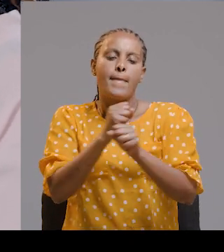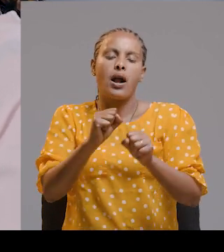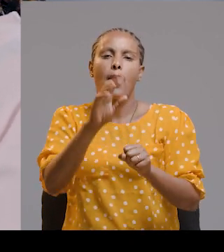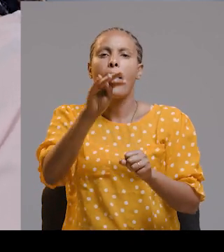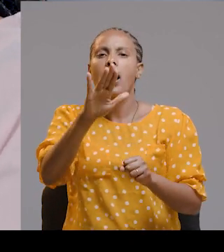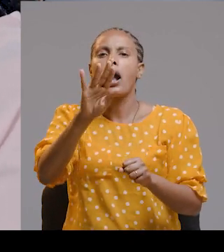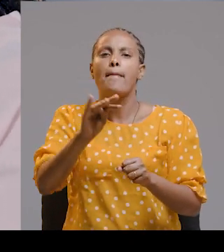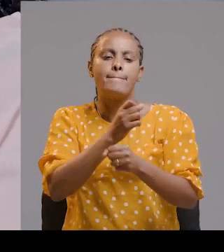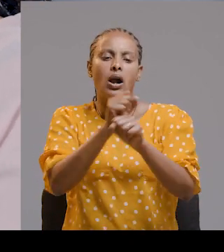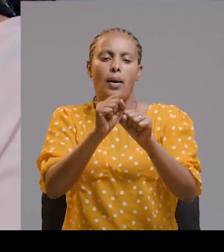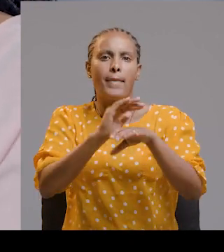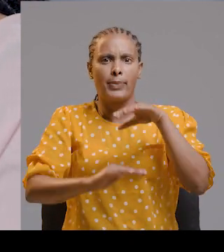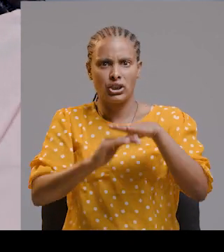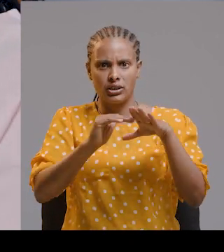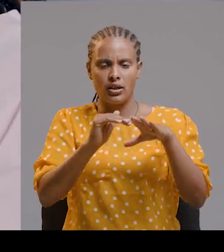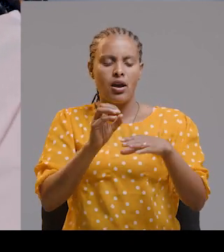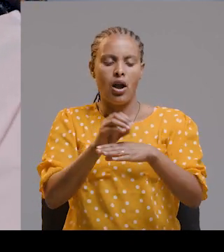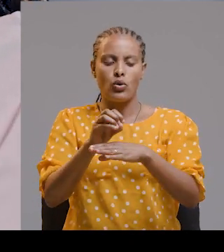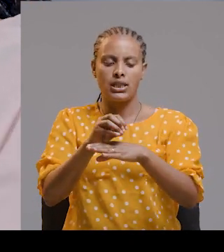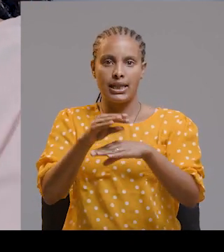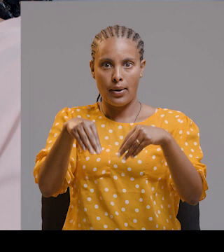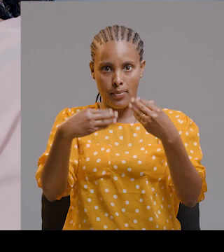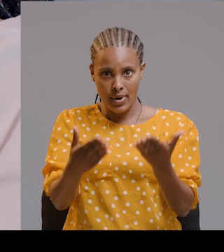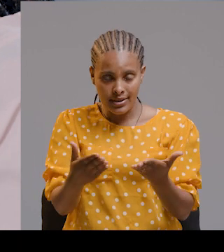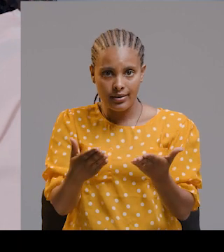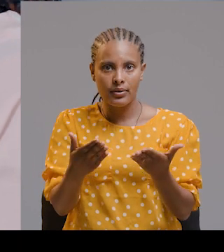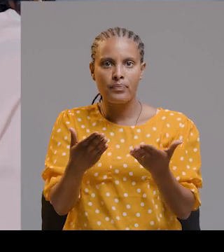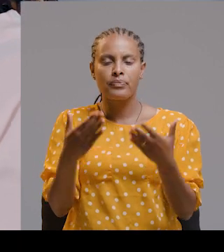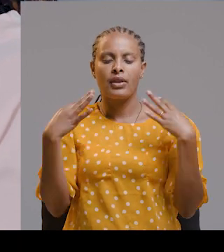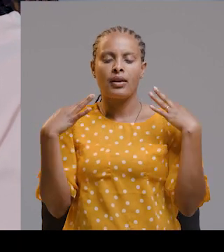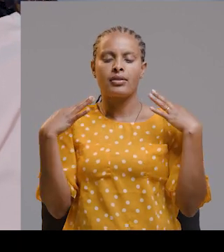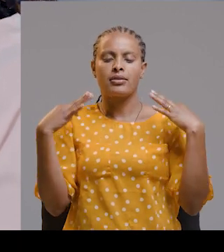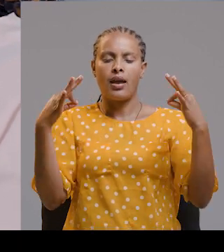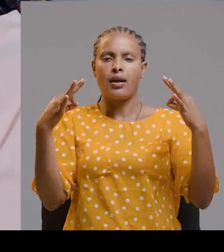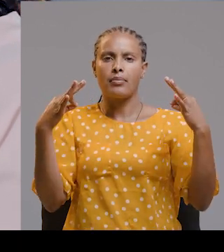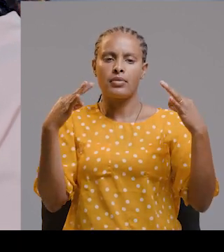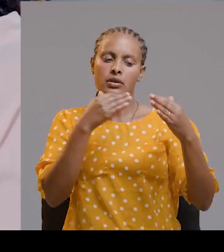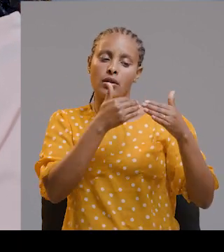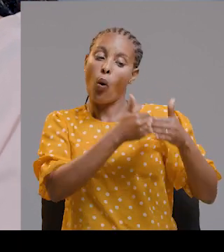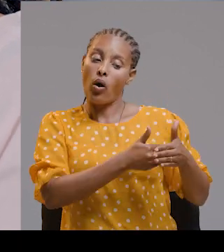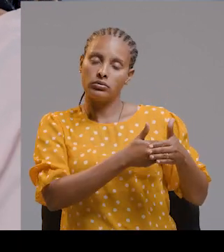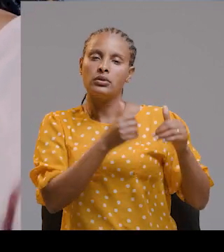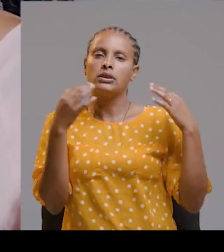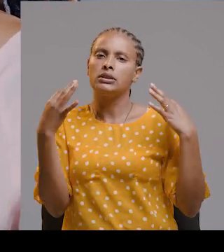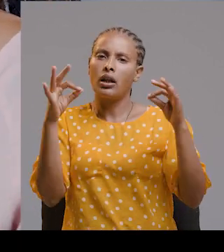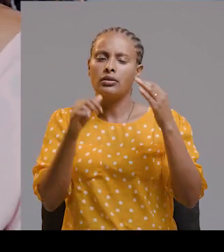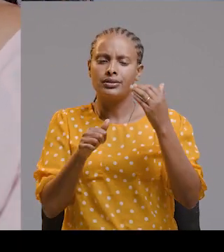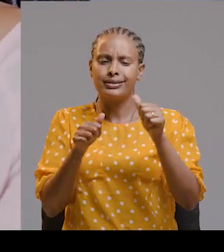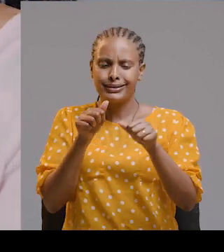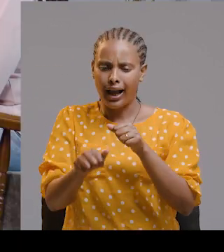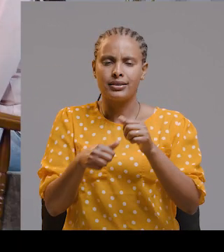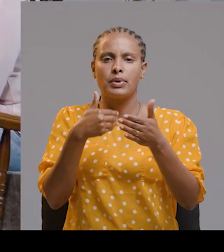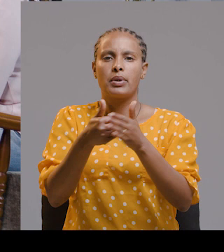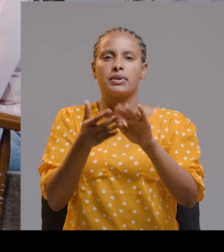باتن منغد ما مچاچة كونسلينج مستات تينانم تقوادا ينقر سلاهونا نو تقاط درس سنر